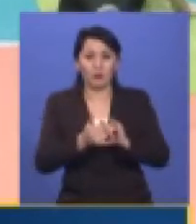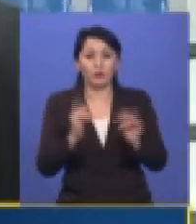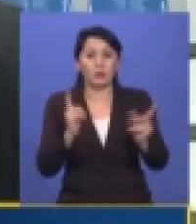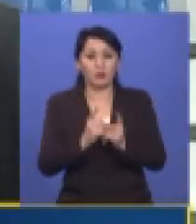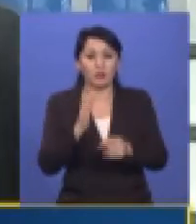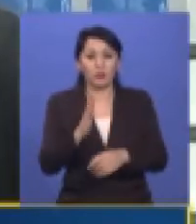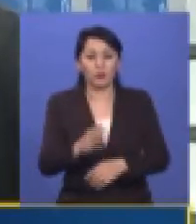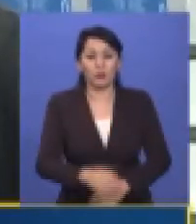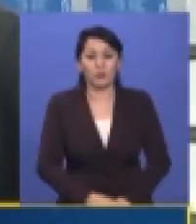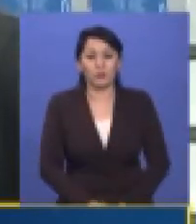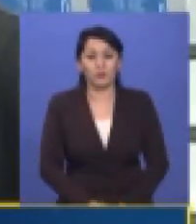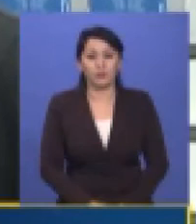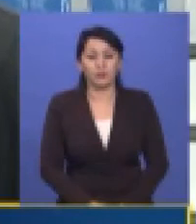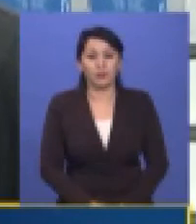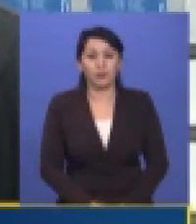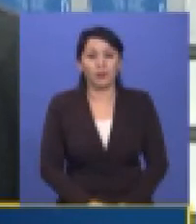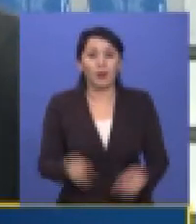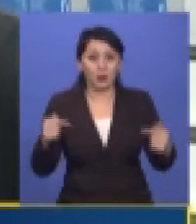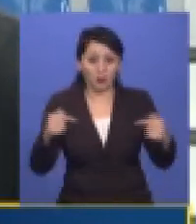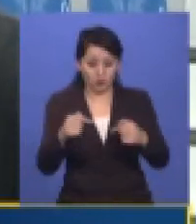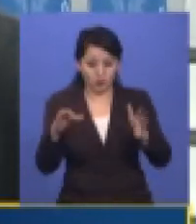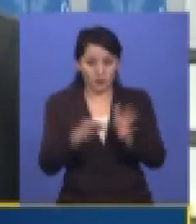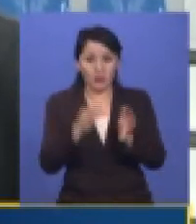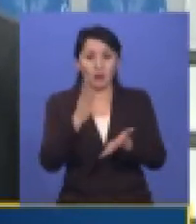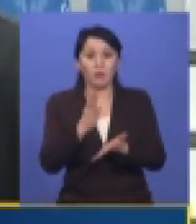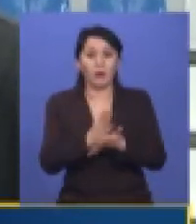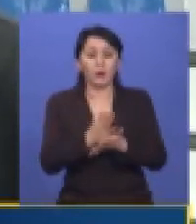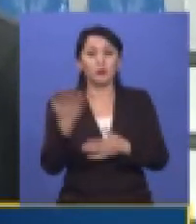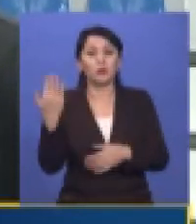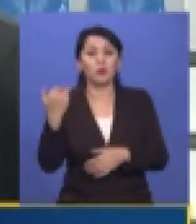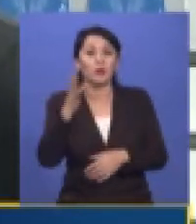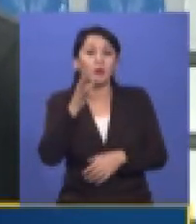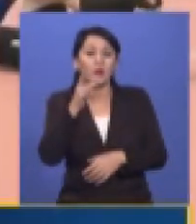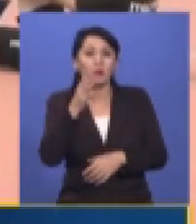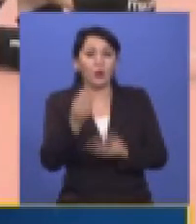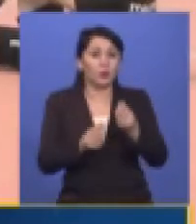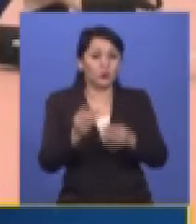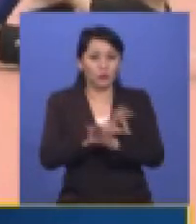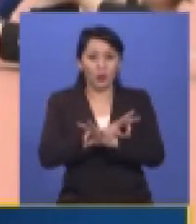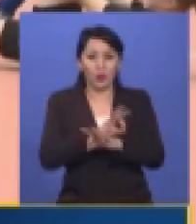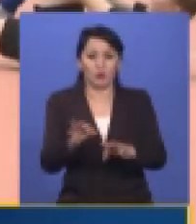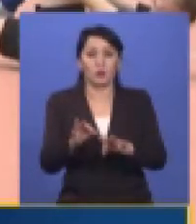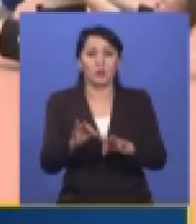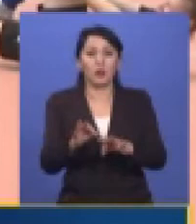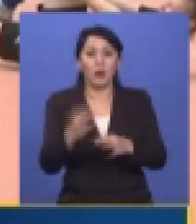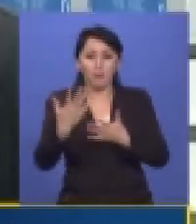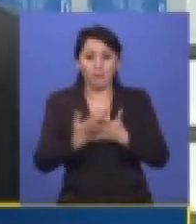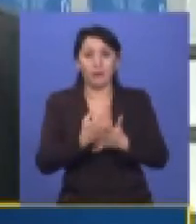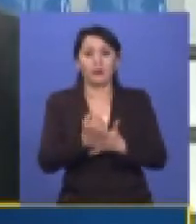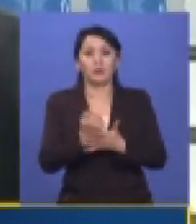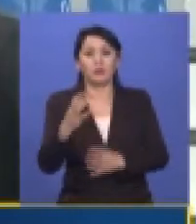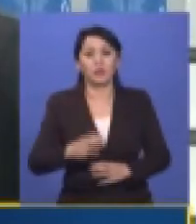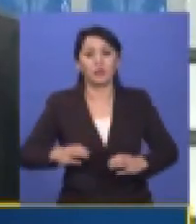сынасады. Нам поставили задачи. Бізге нақты мақсаттар қойылды. Ол өткен маусымдағы көрсеткіштен жақсы нәтижеге қол жеткізу. Командаға жаңадан